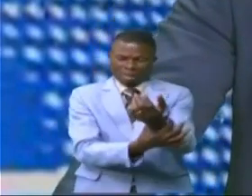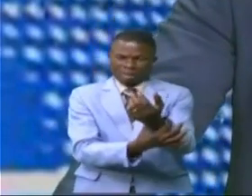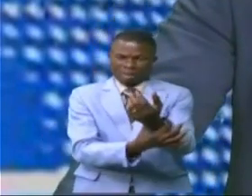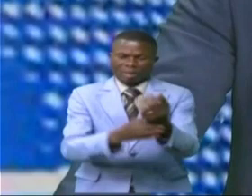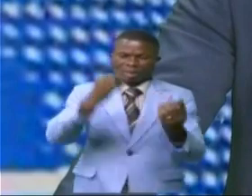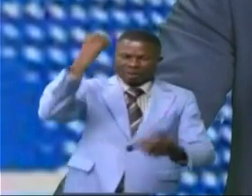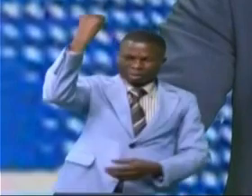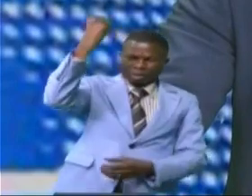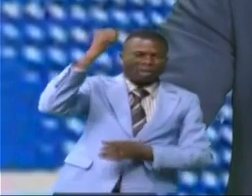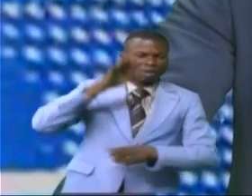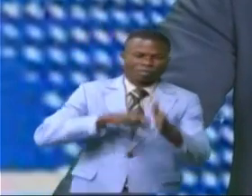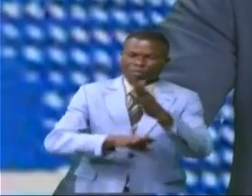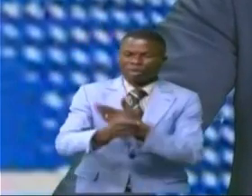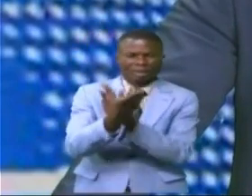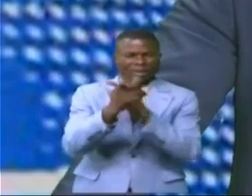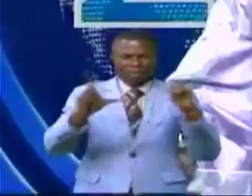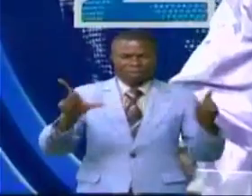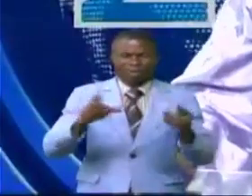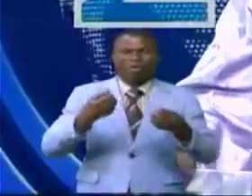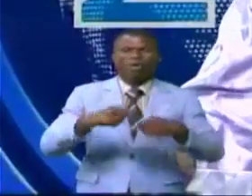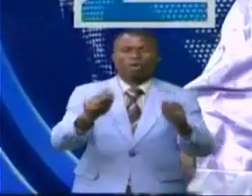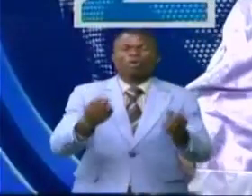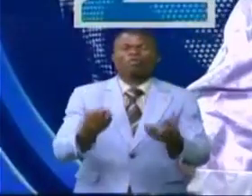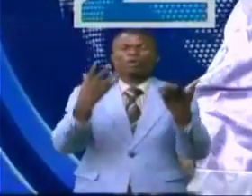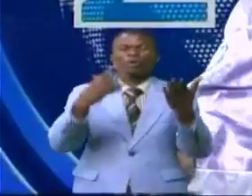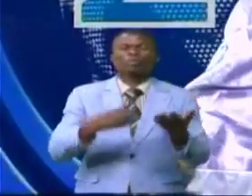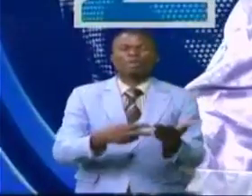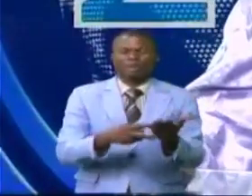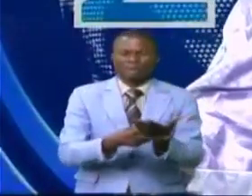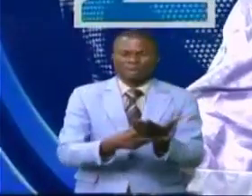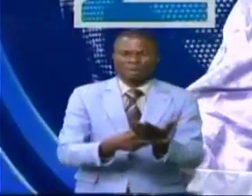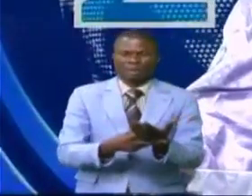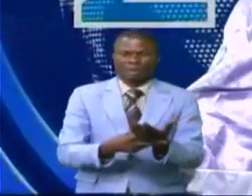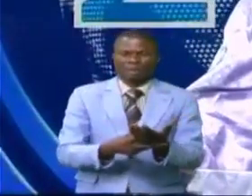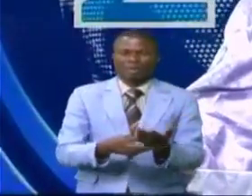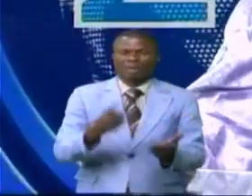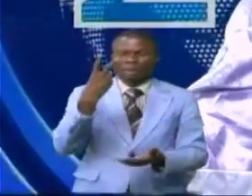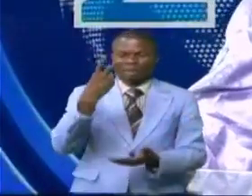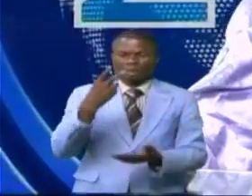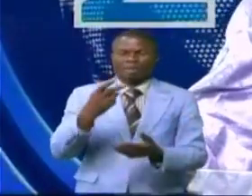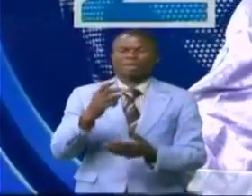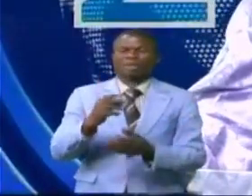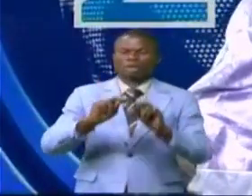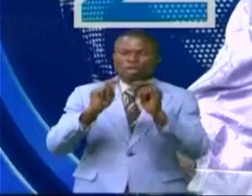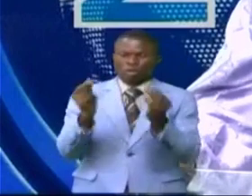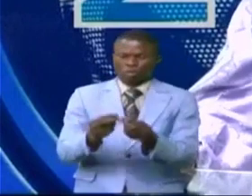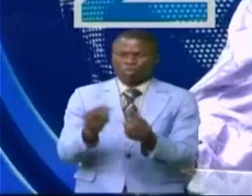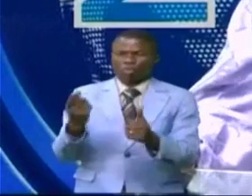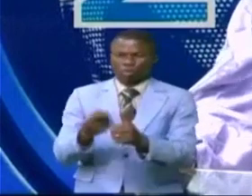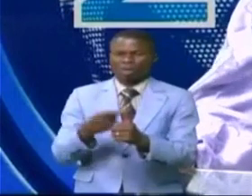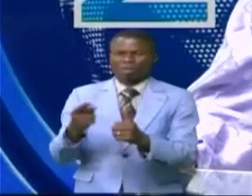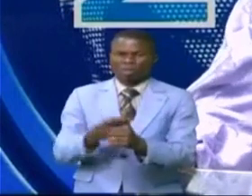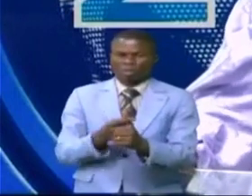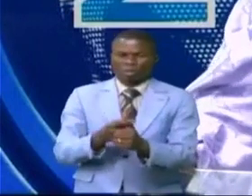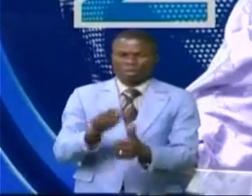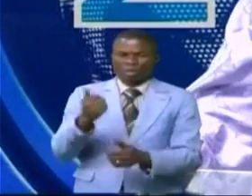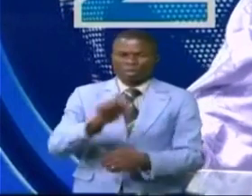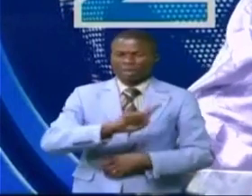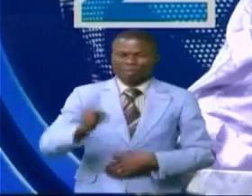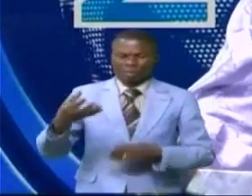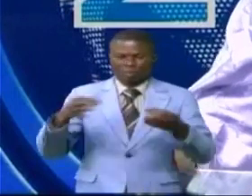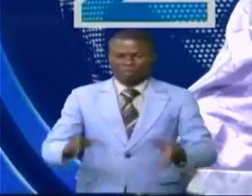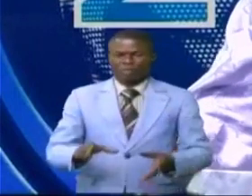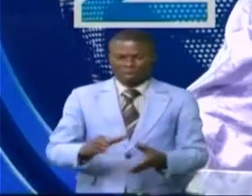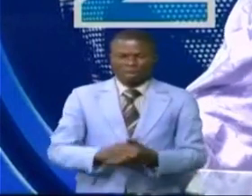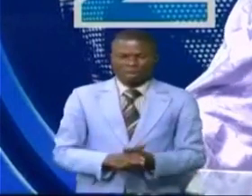stade pour vivre le spectacle. Et le prix? On peut avoir le prix. Le prix du billet, nous n'avons que deux catégories. Nous avons 10 000 francs pour le pourtour,